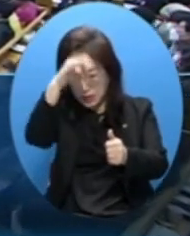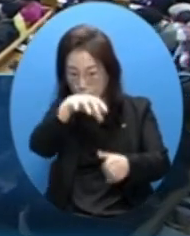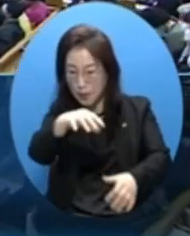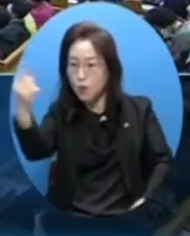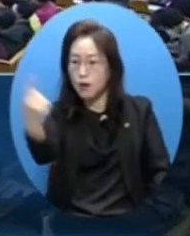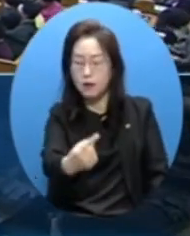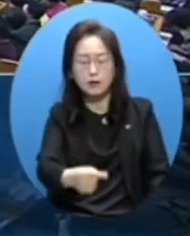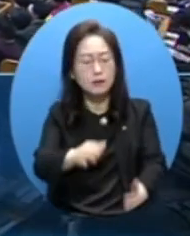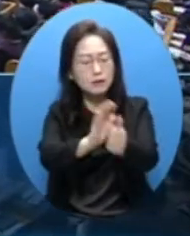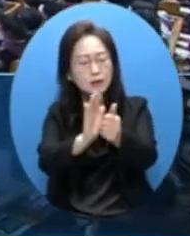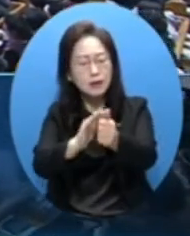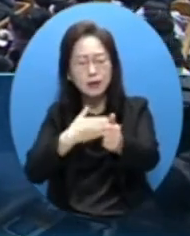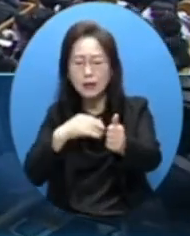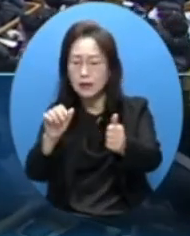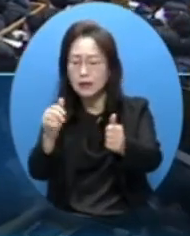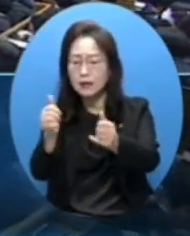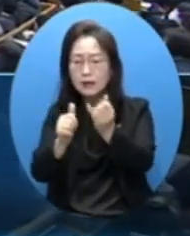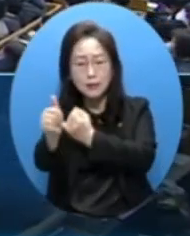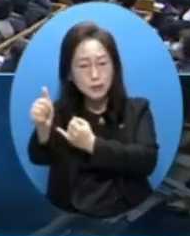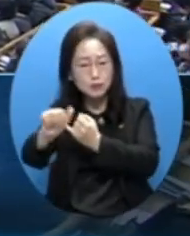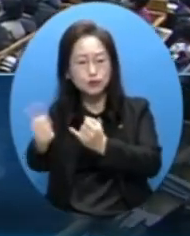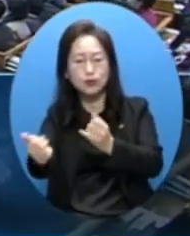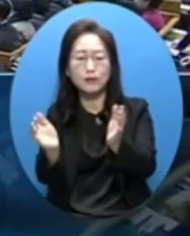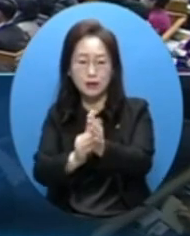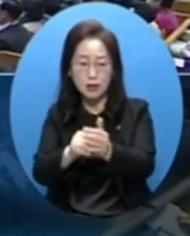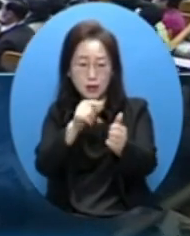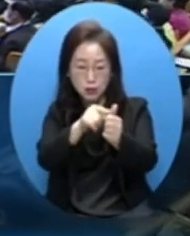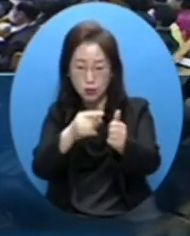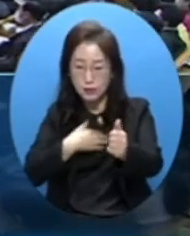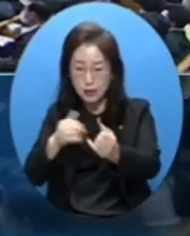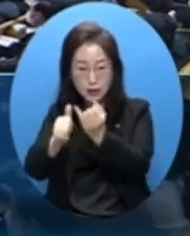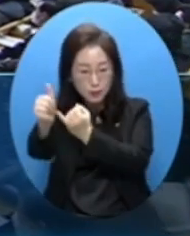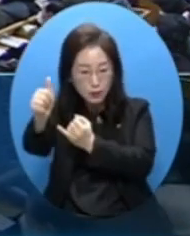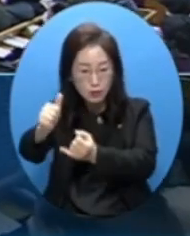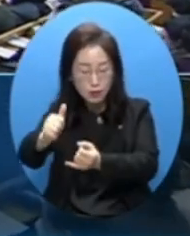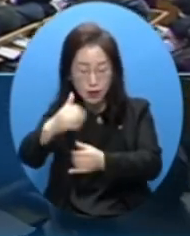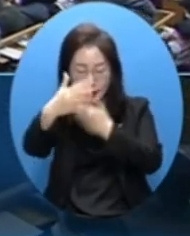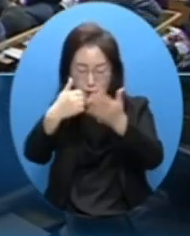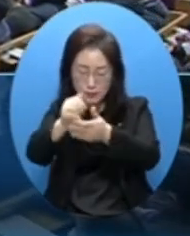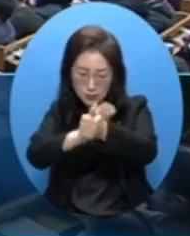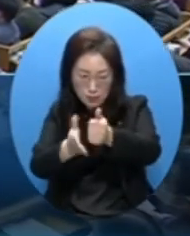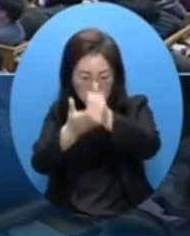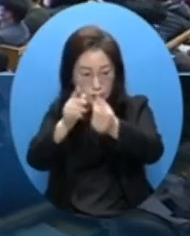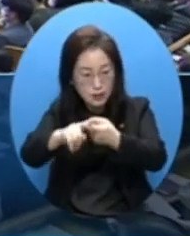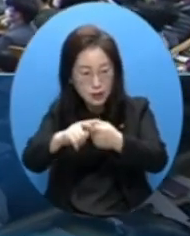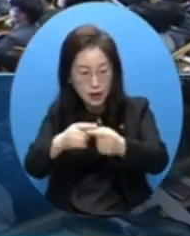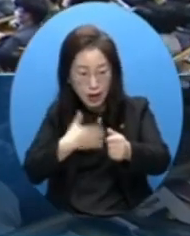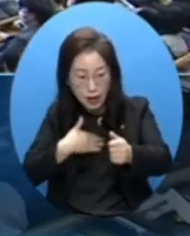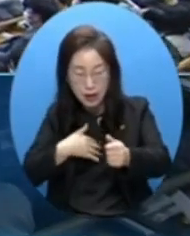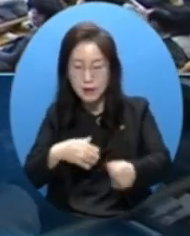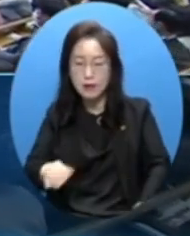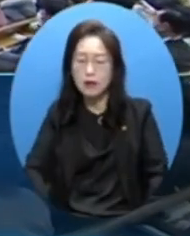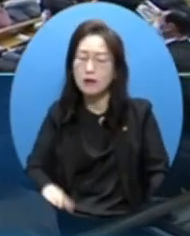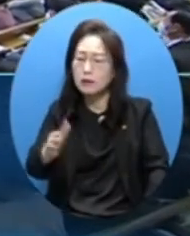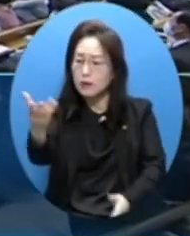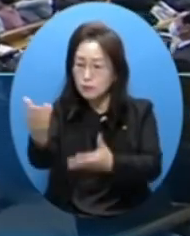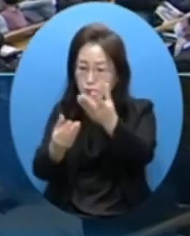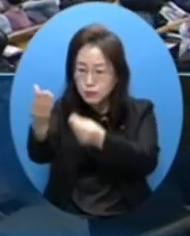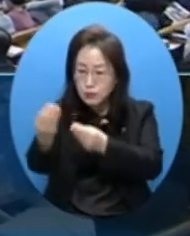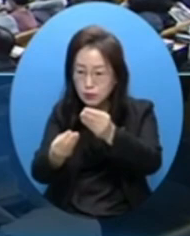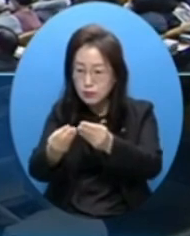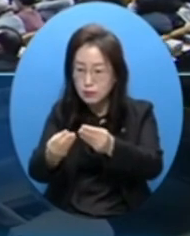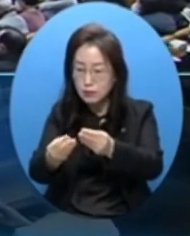종이 야훼를 경외한 줄은 당신이 아시는 바니이다. 이제 빚준 사람이 와서 나의 두 아들을 데려가 그의 종을